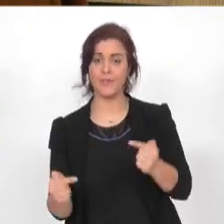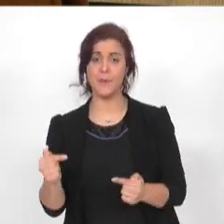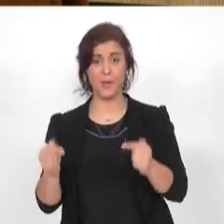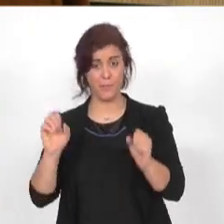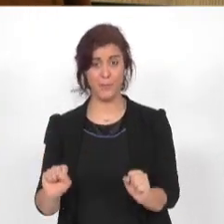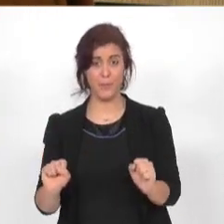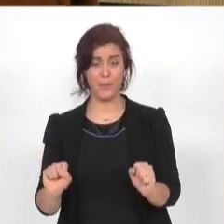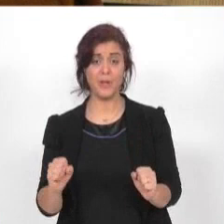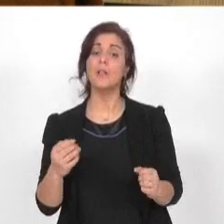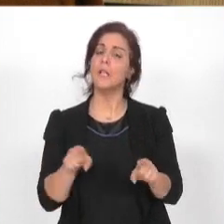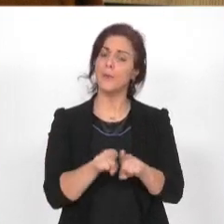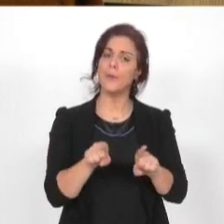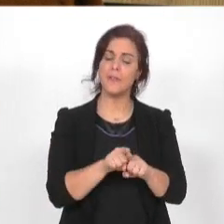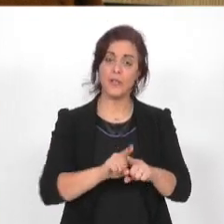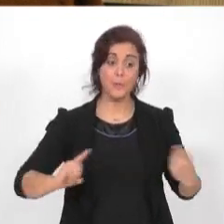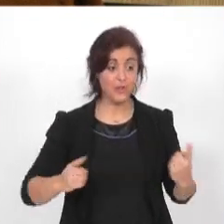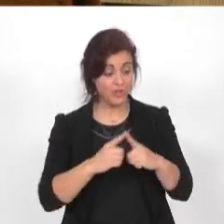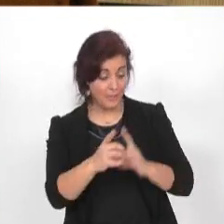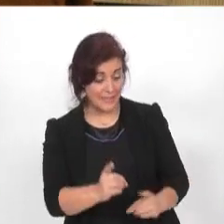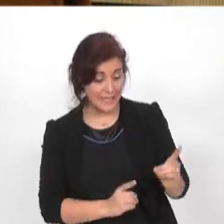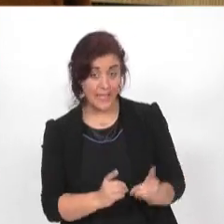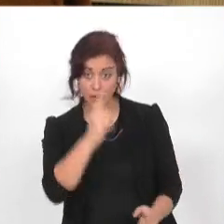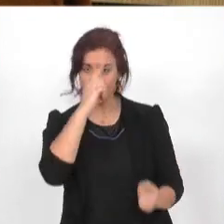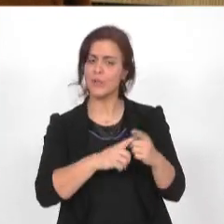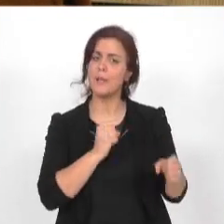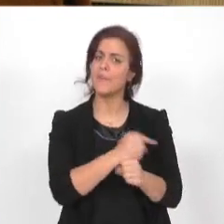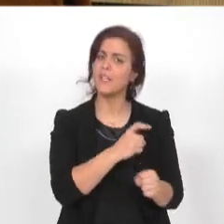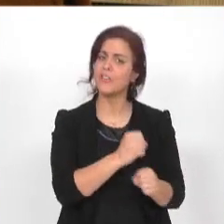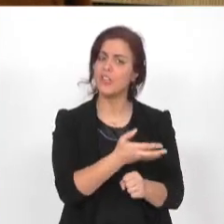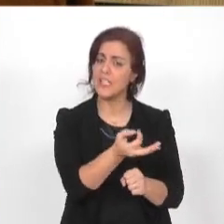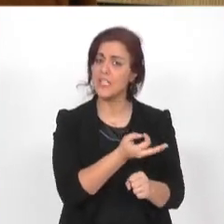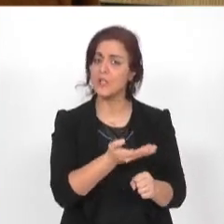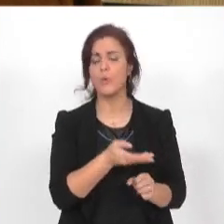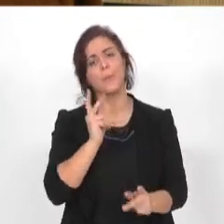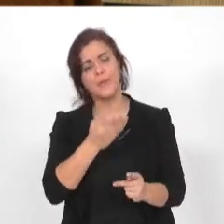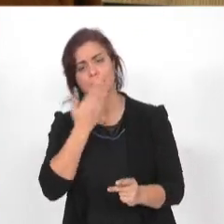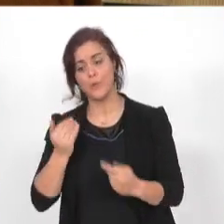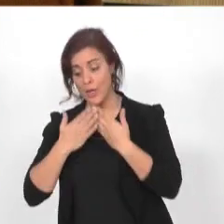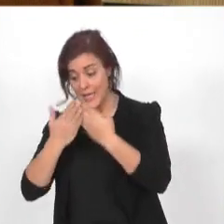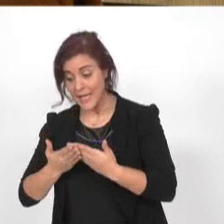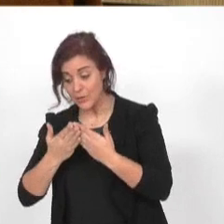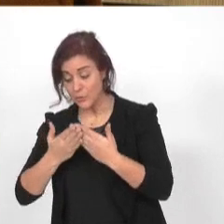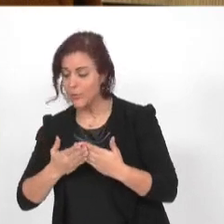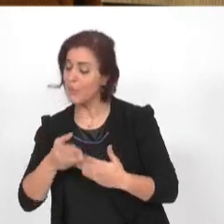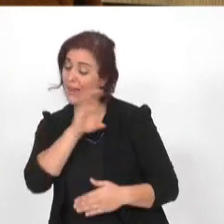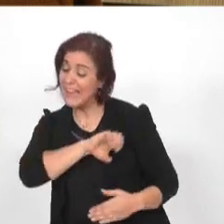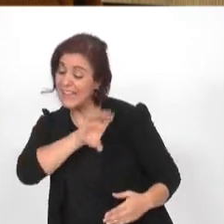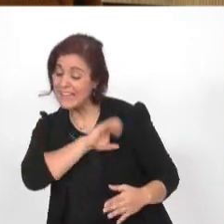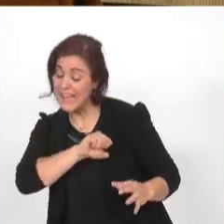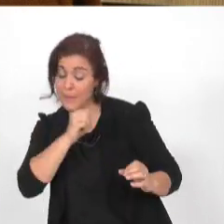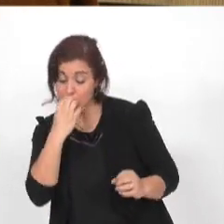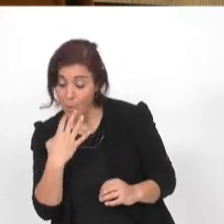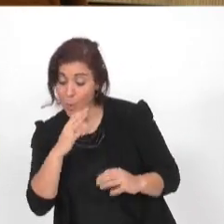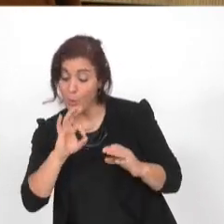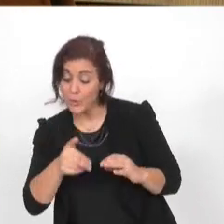déchets, le schéma directeur prévoyait la réalisation d'une étude d'opportunité sur l'intérêt d'une telle expérimentation. Près